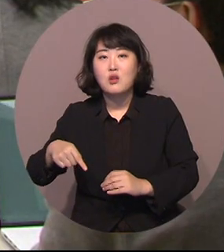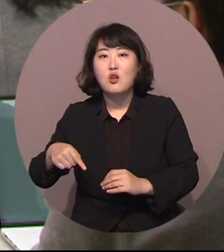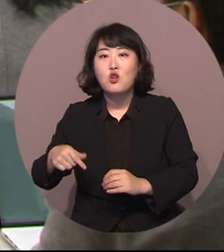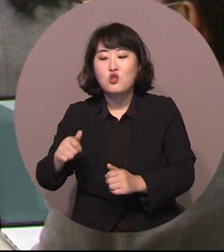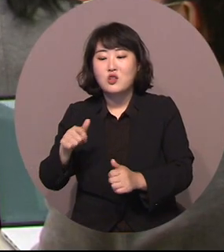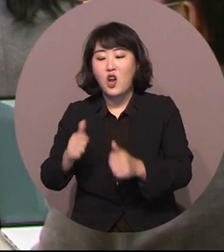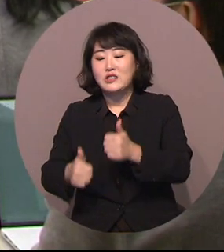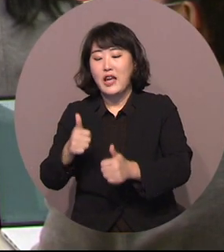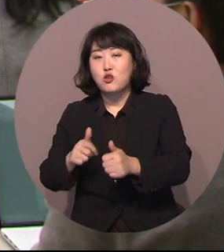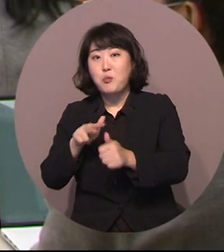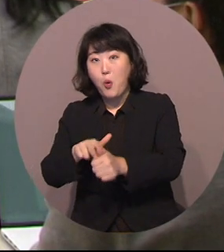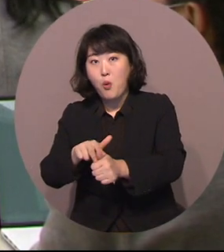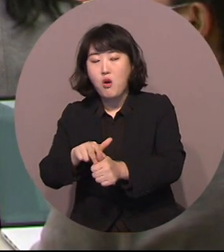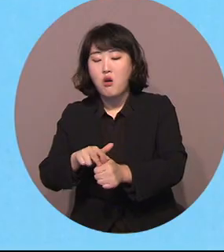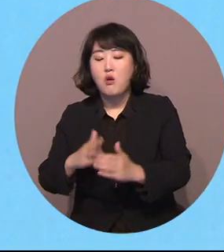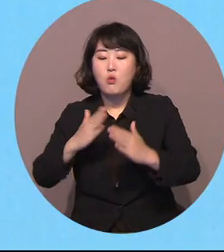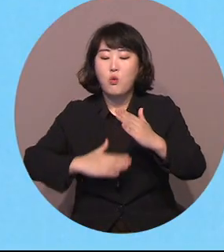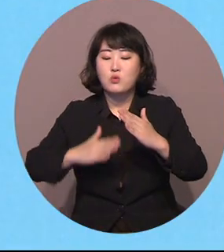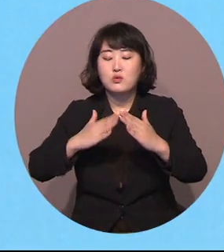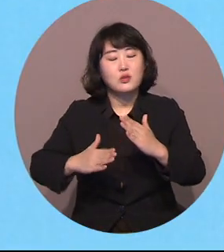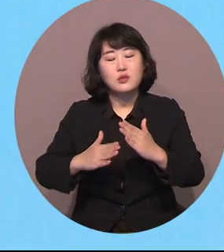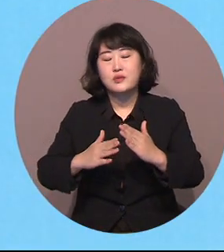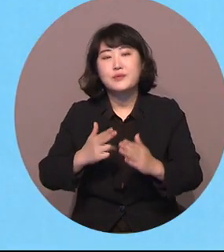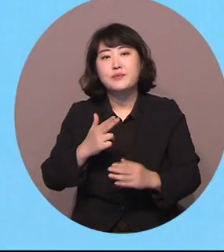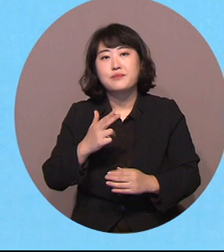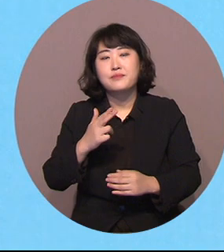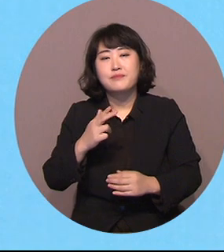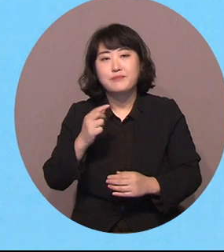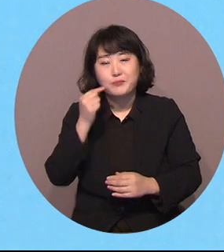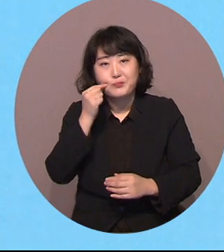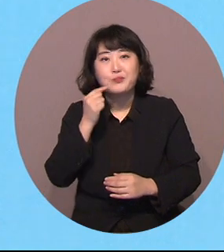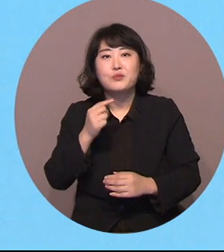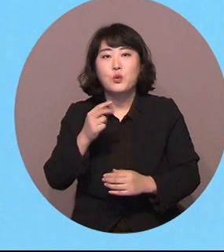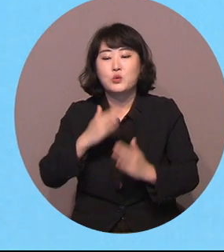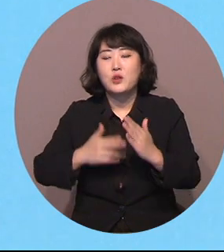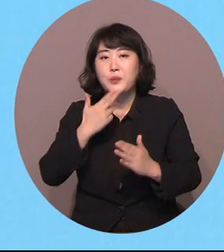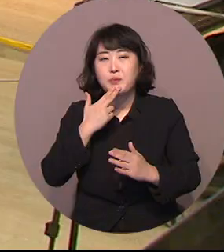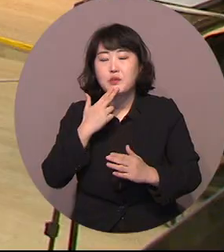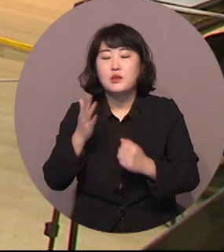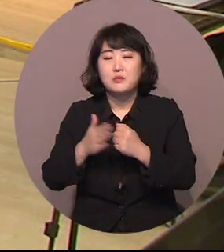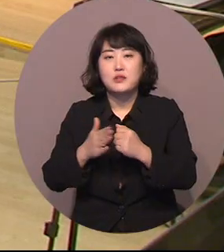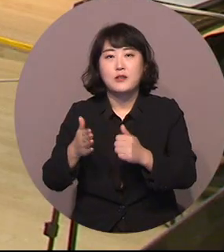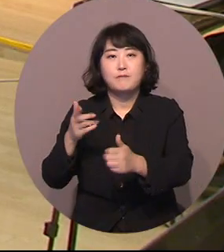연예 공정성 훼손 을 거론하며 공정한 경선을 촉구하고 있습니다